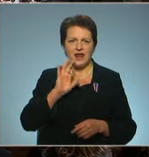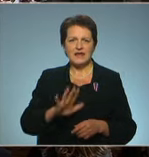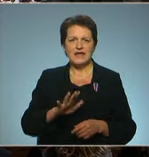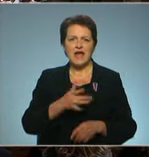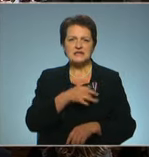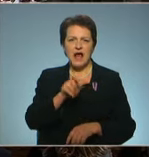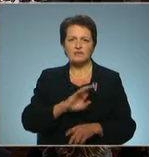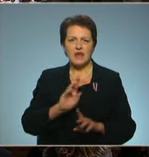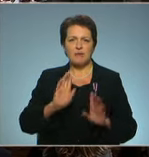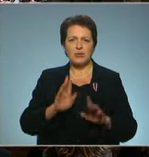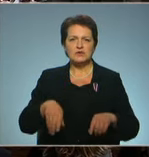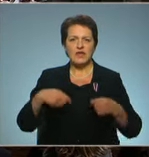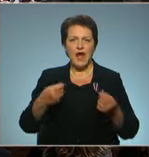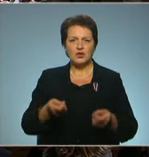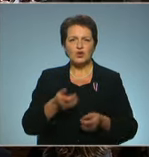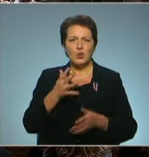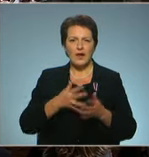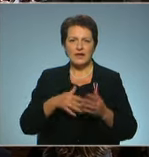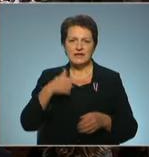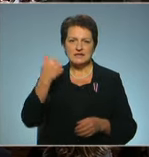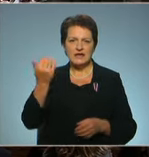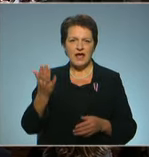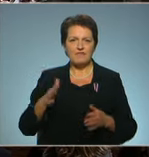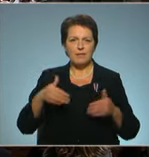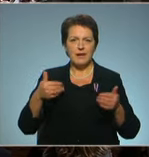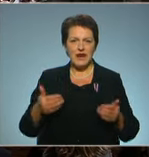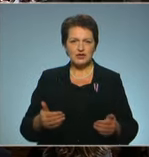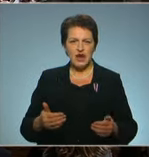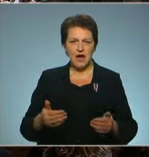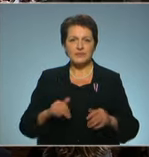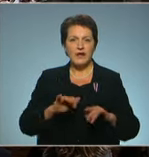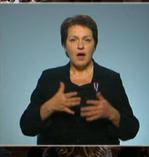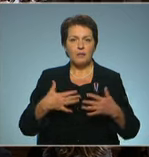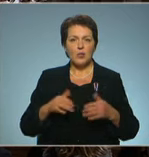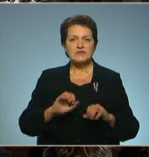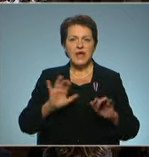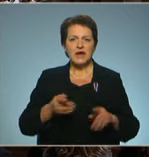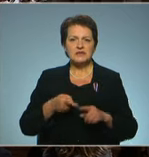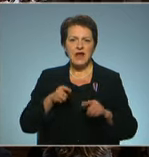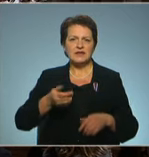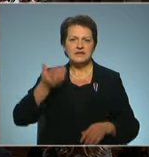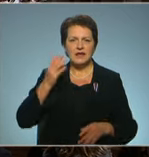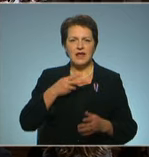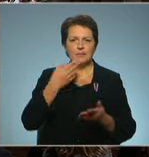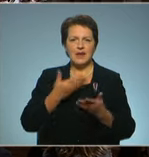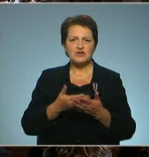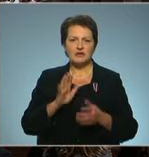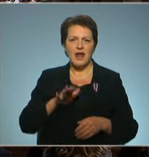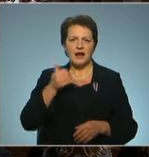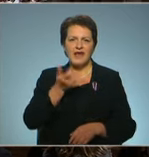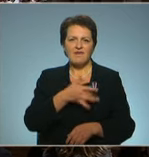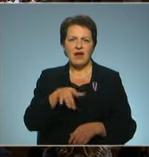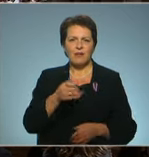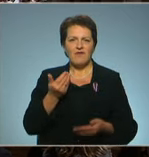būs jādod norēķins Dieva priekšā. Ja mūsdienās tādi senatnīgi priekšstati par Dieva kalpu var